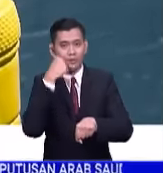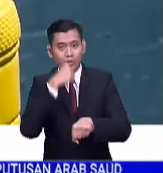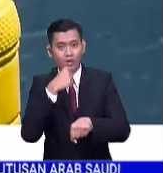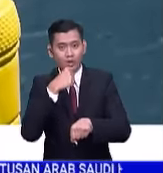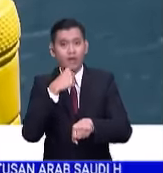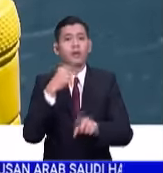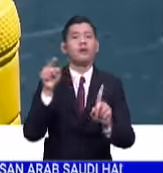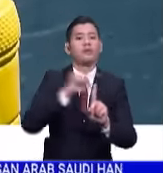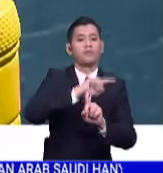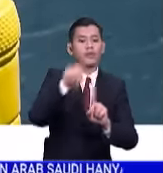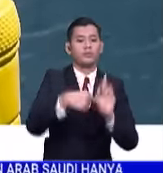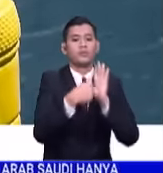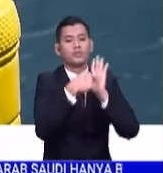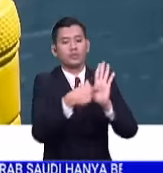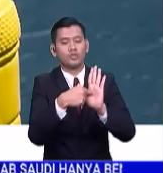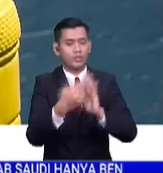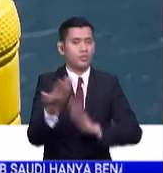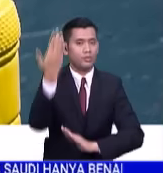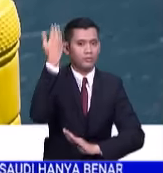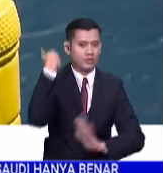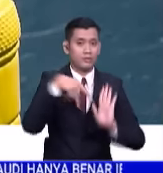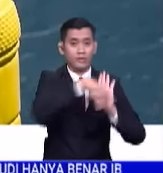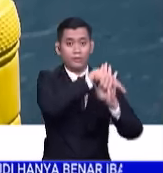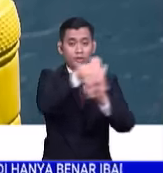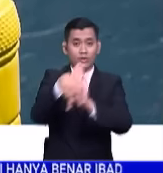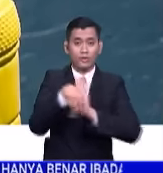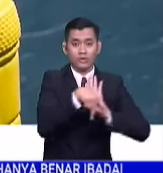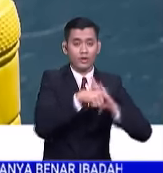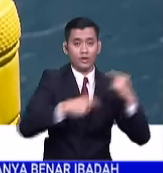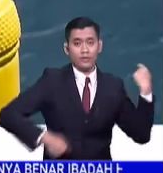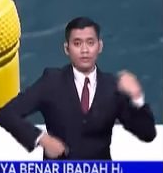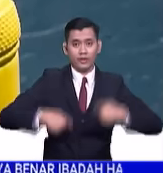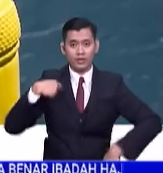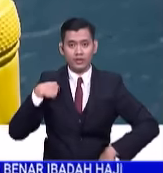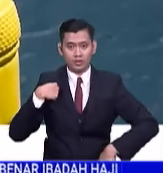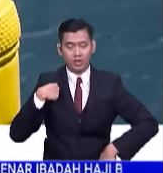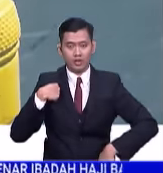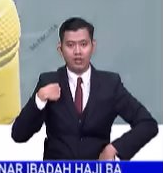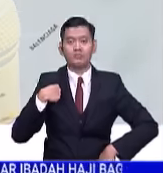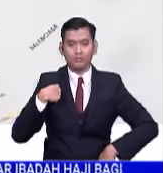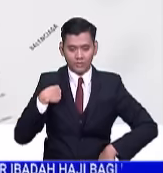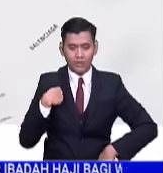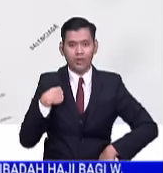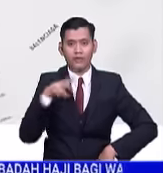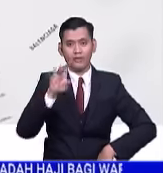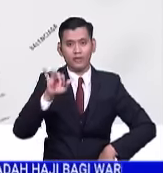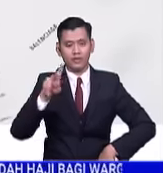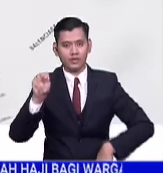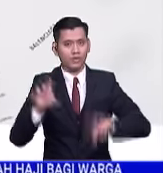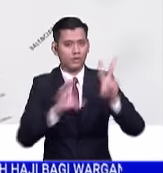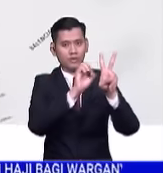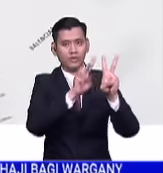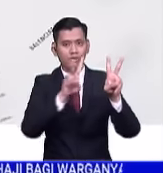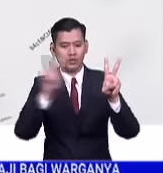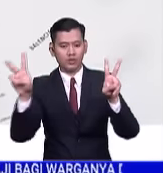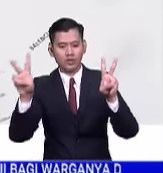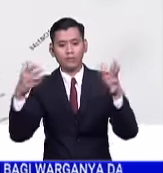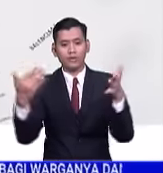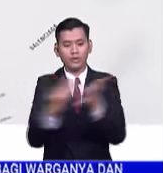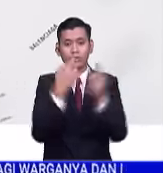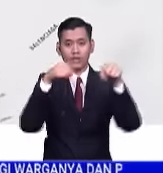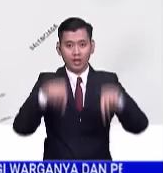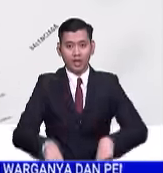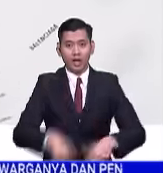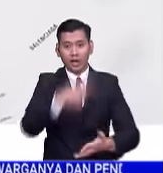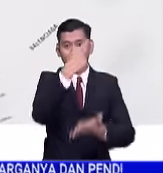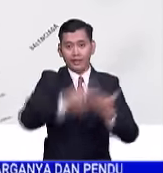ramai selepas ia dipamerkan pada pertunjukan fashion musim bunga Balenciaga 2022 yang berlangsung baru-baru ini.